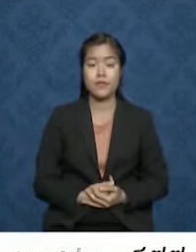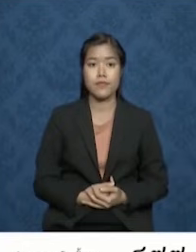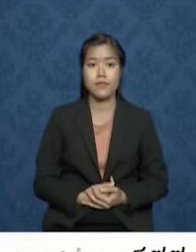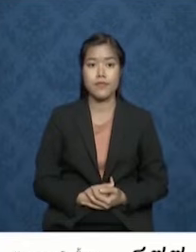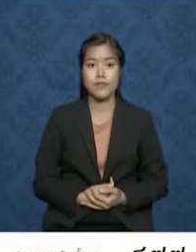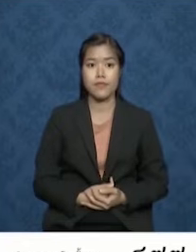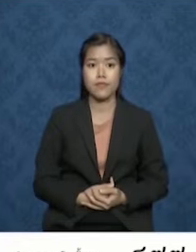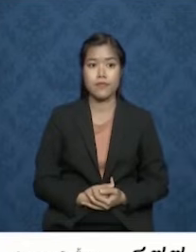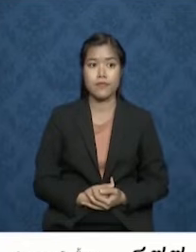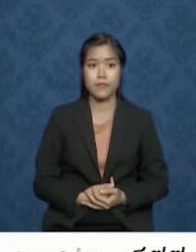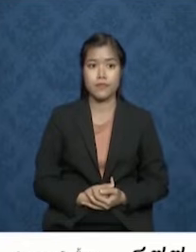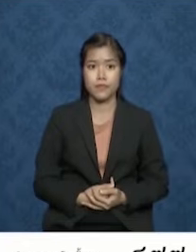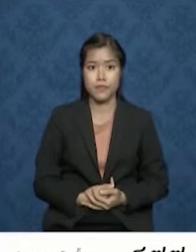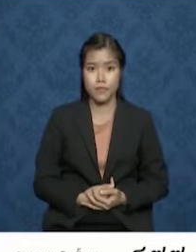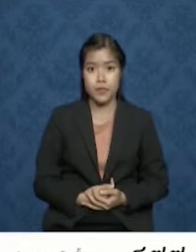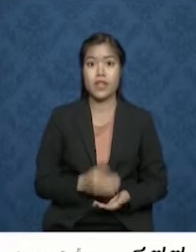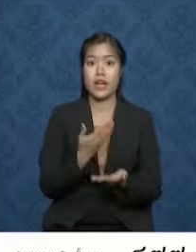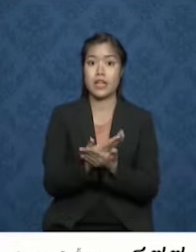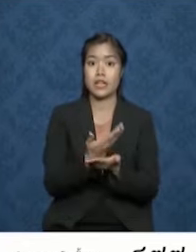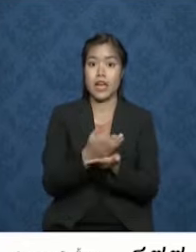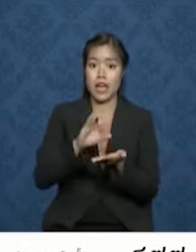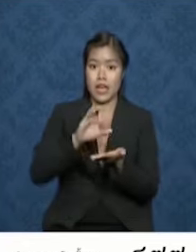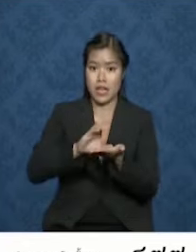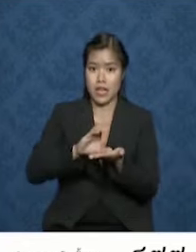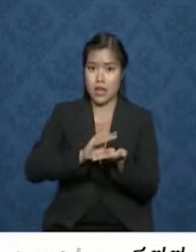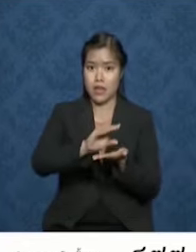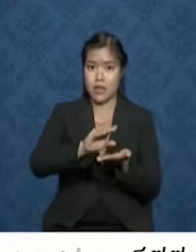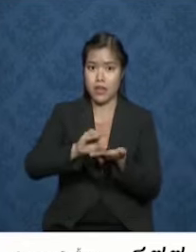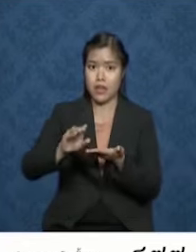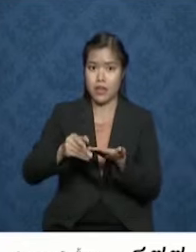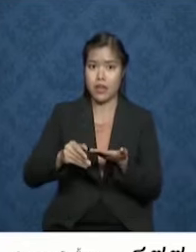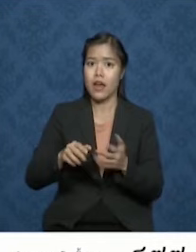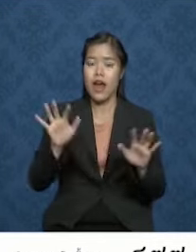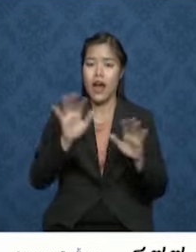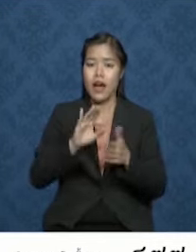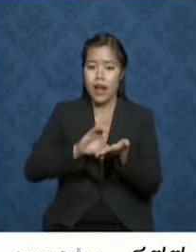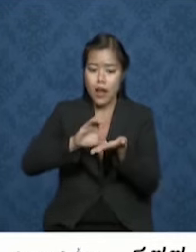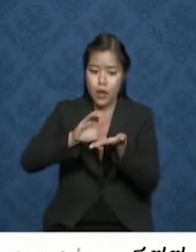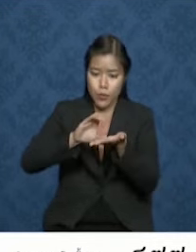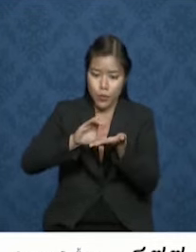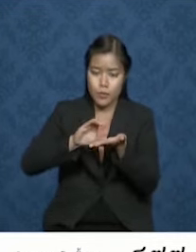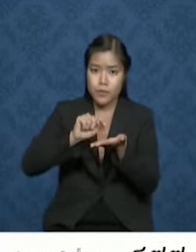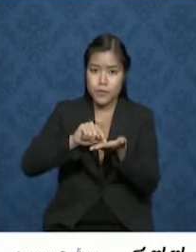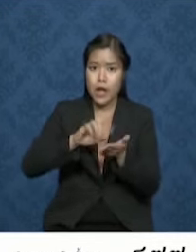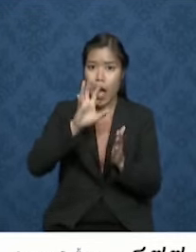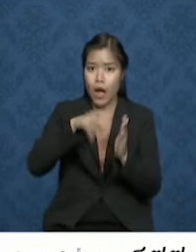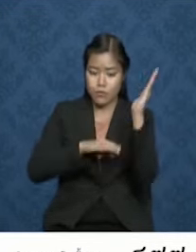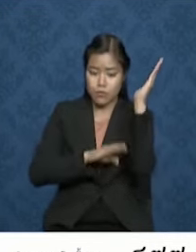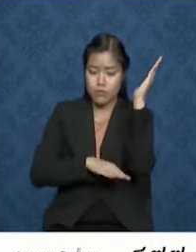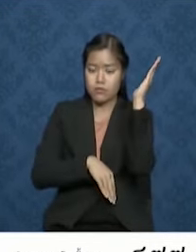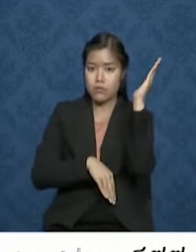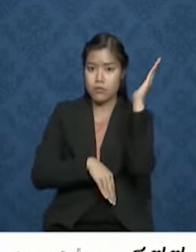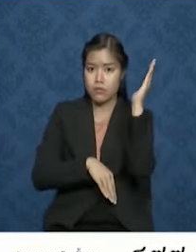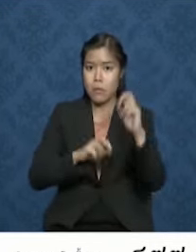ด้วยสัดส่วนและภาวะพึ่งพางบประมาณแบบนี้ 3ใน 4ใช้งานในจังหวัดฉายแดนภาคใต้อีก 1ใน